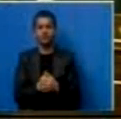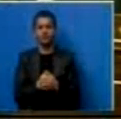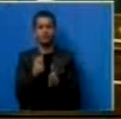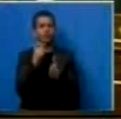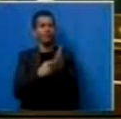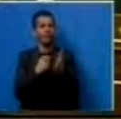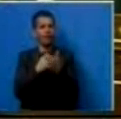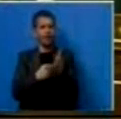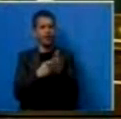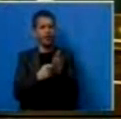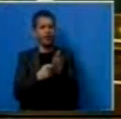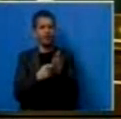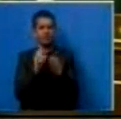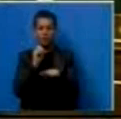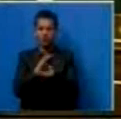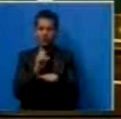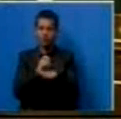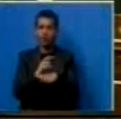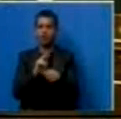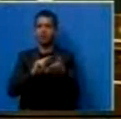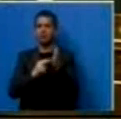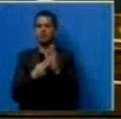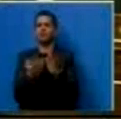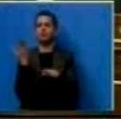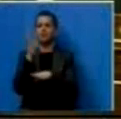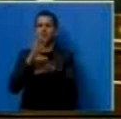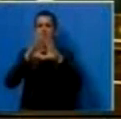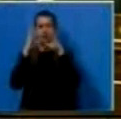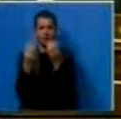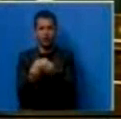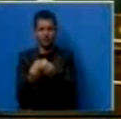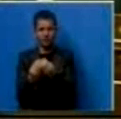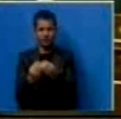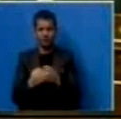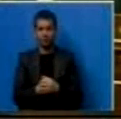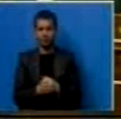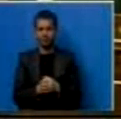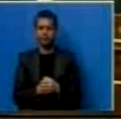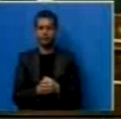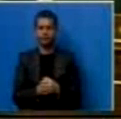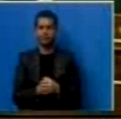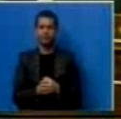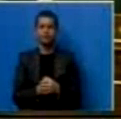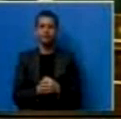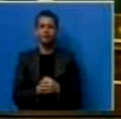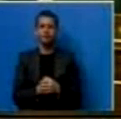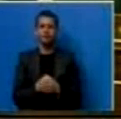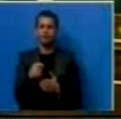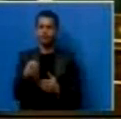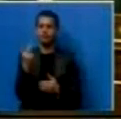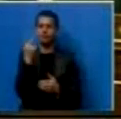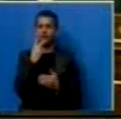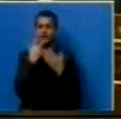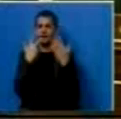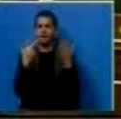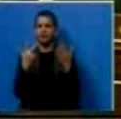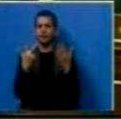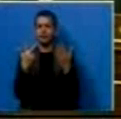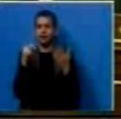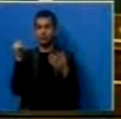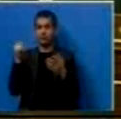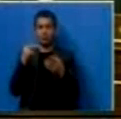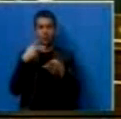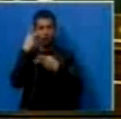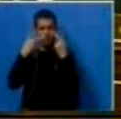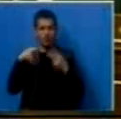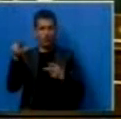antar, këshilltar politik e administrativ. Me këtë logjik, 28 dikasteret e Komisionit Evropian në